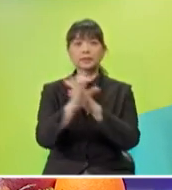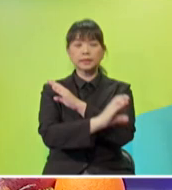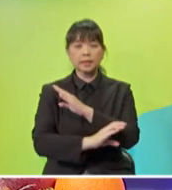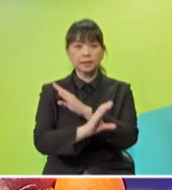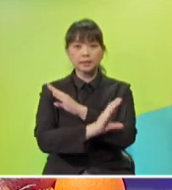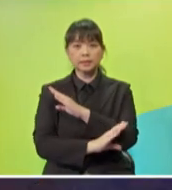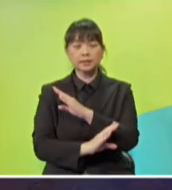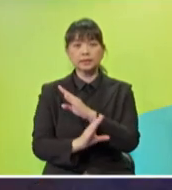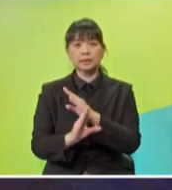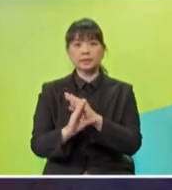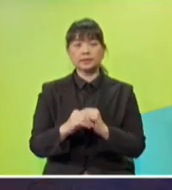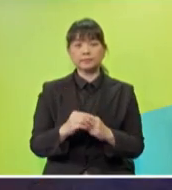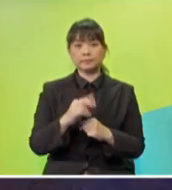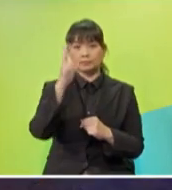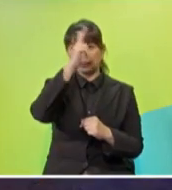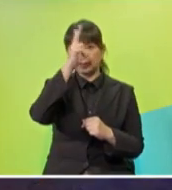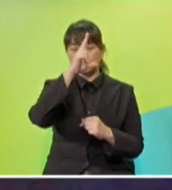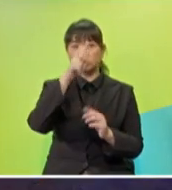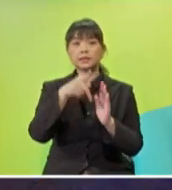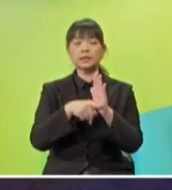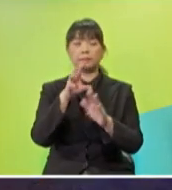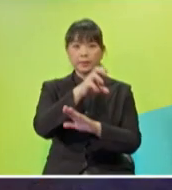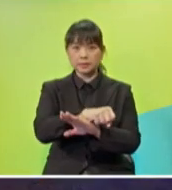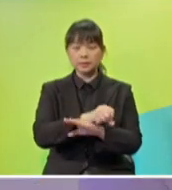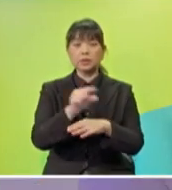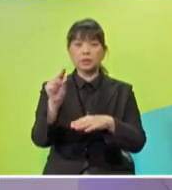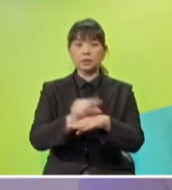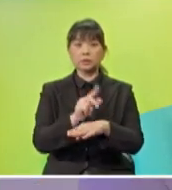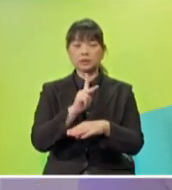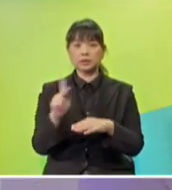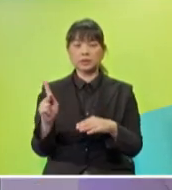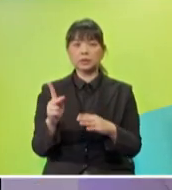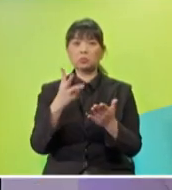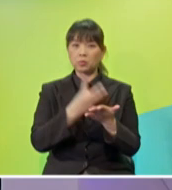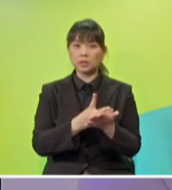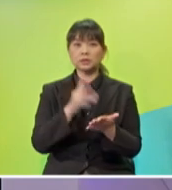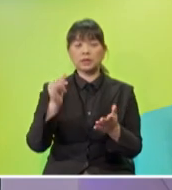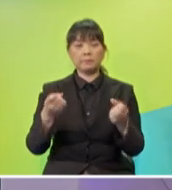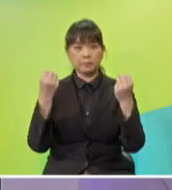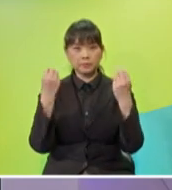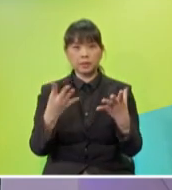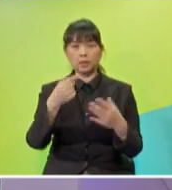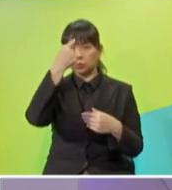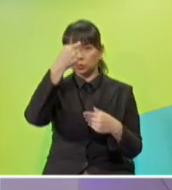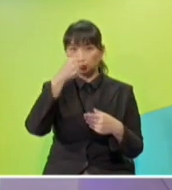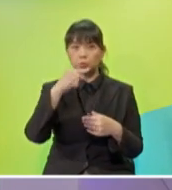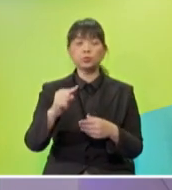kerajaan terpaksa menggunakan uang yang banyak untuk